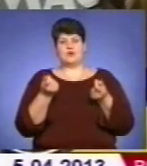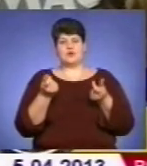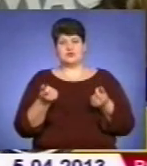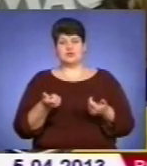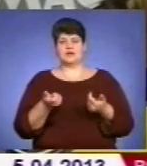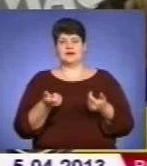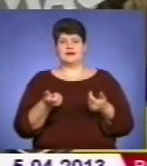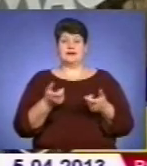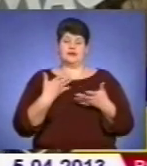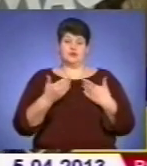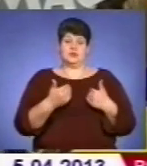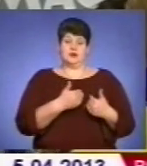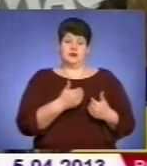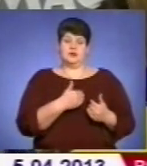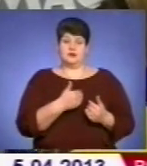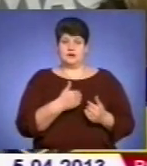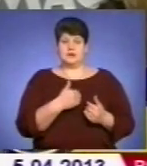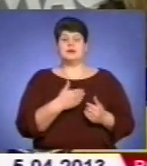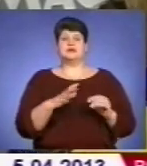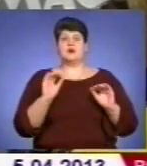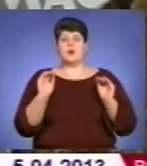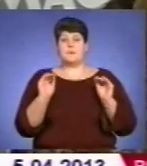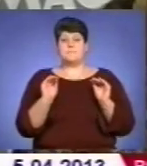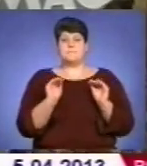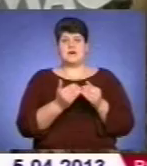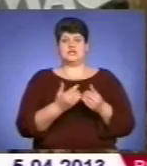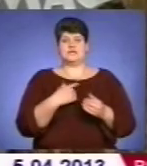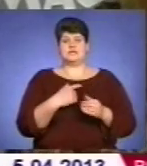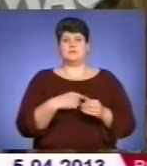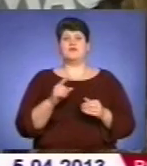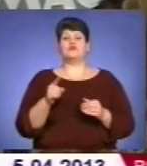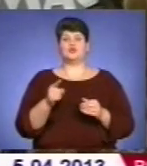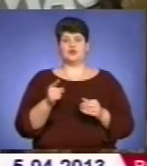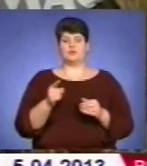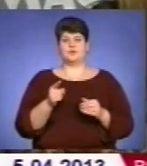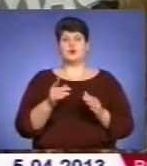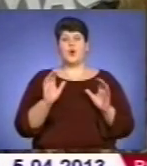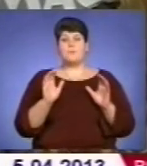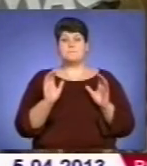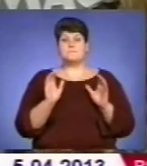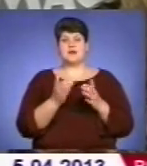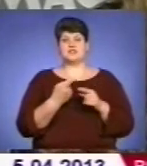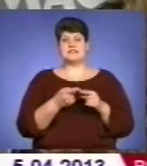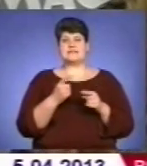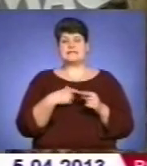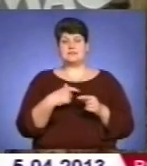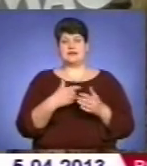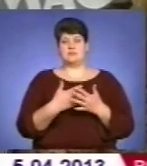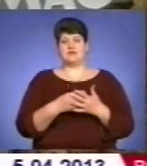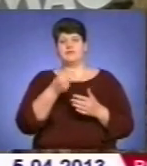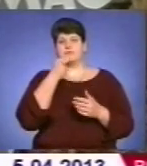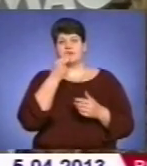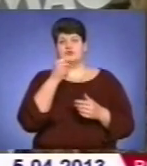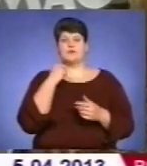мотивуючи поставити собі за таку мету і обмежити себе в чомусь, а обмежити от якраз оці будуть методи профілактики, обмежити себе в